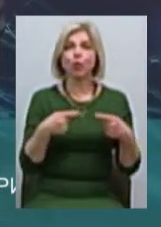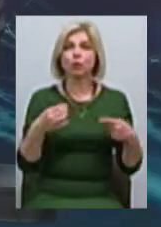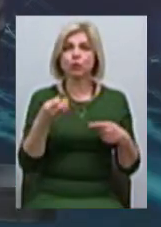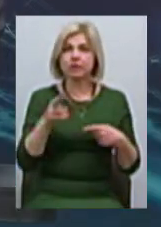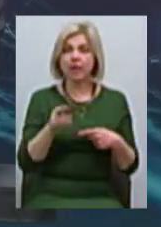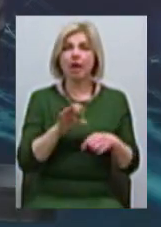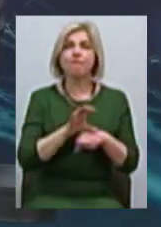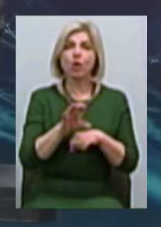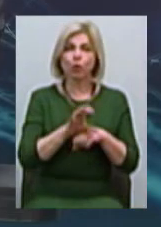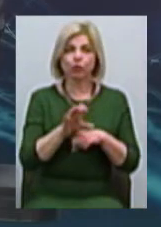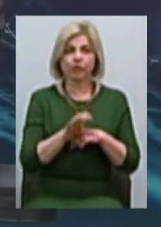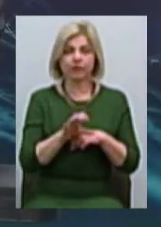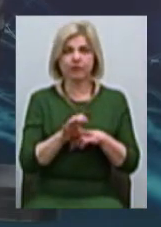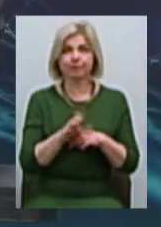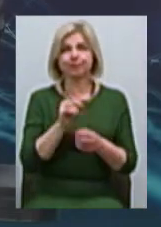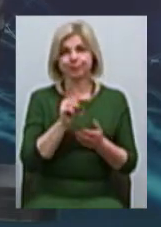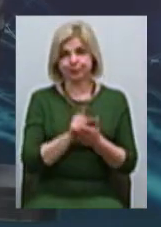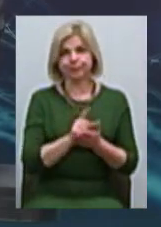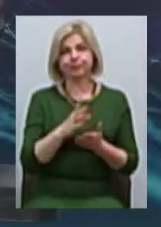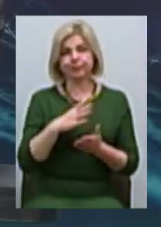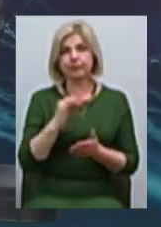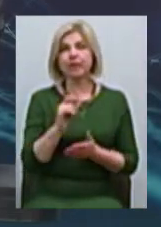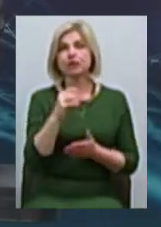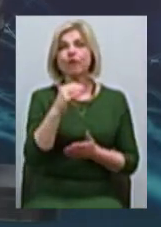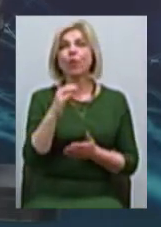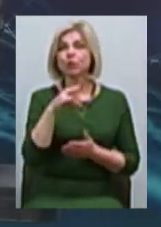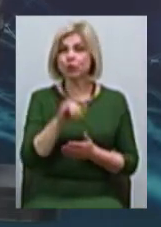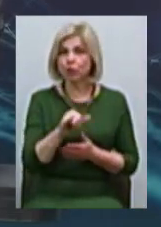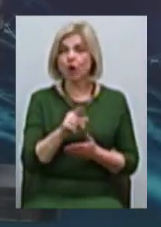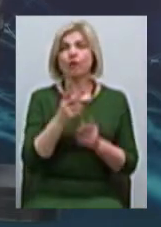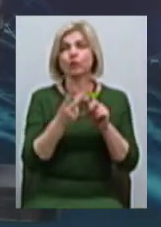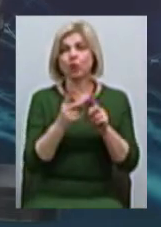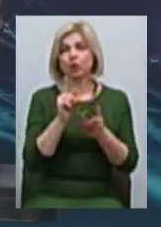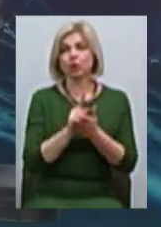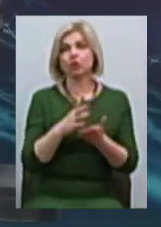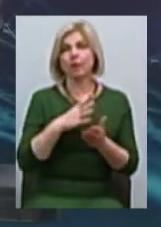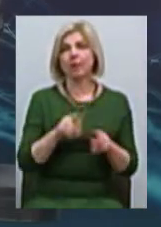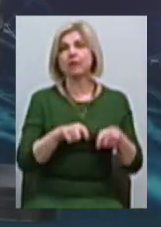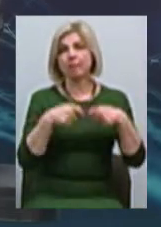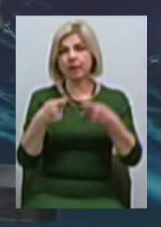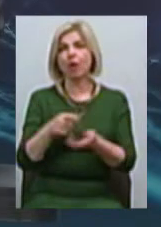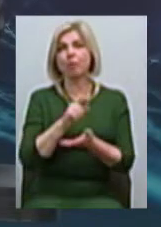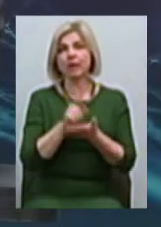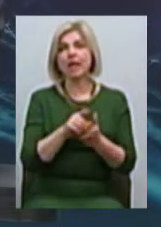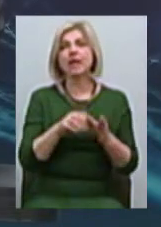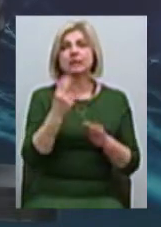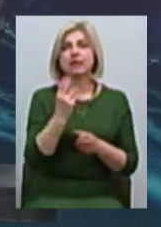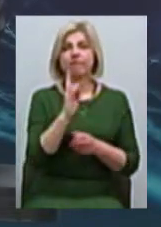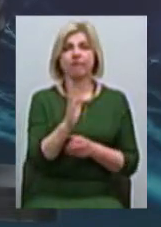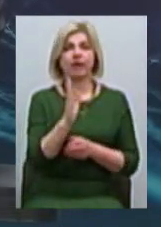виготовлення, ми вже сказали, повинно бути з фонду. Потім, друге, вона повинна надаватись один примірник до Центральної виборчої комісії.